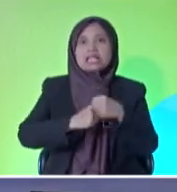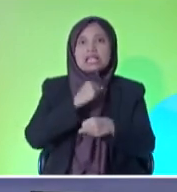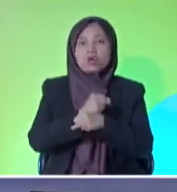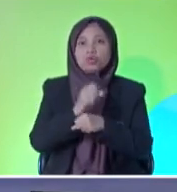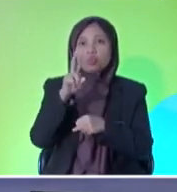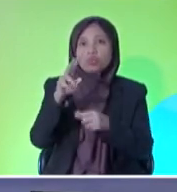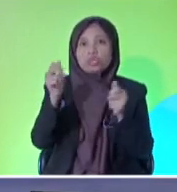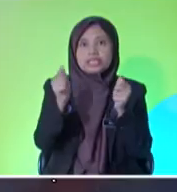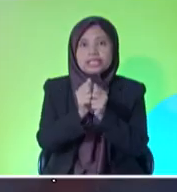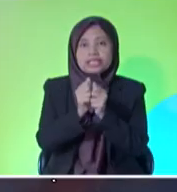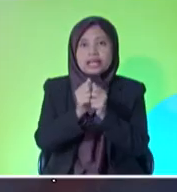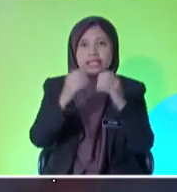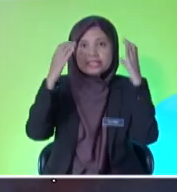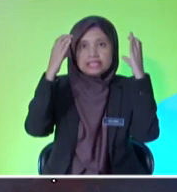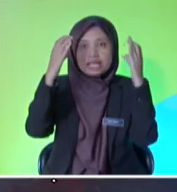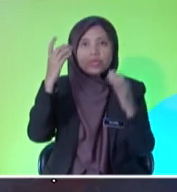Dewi